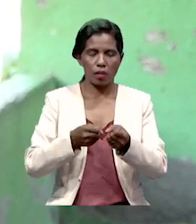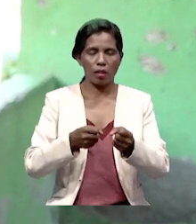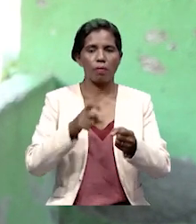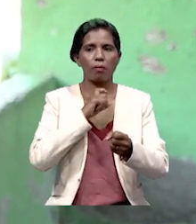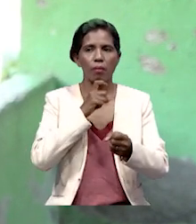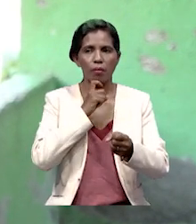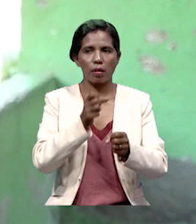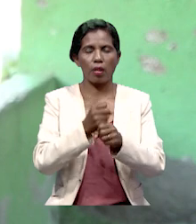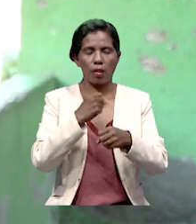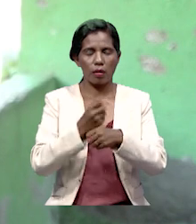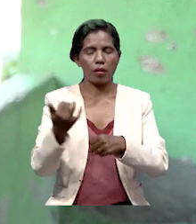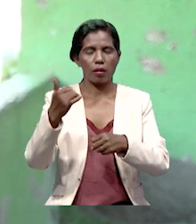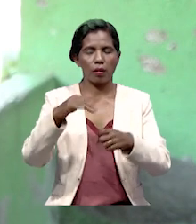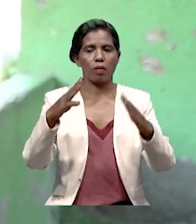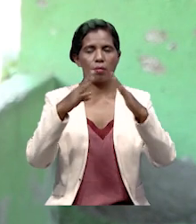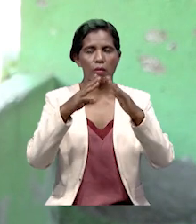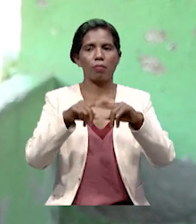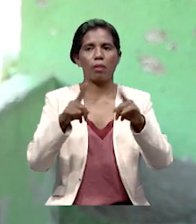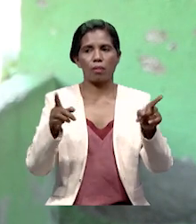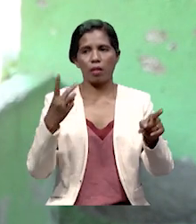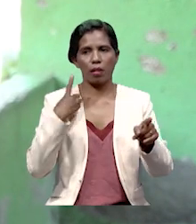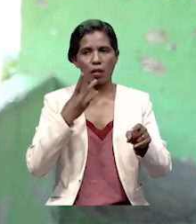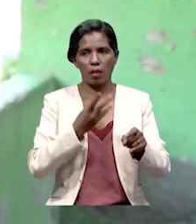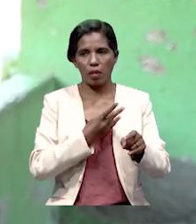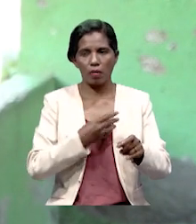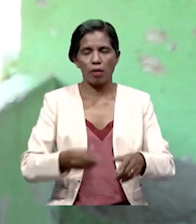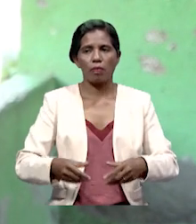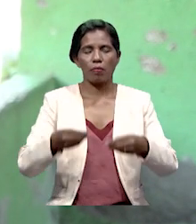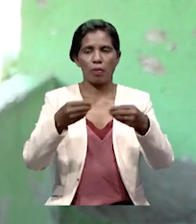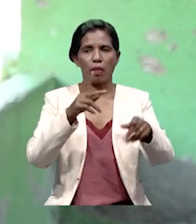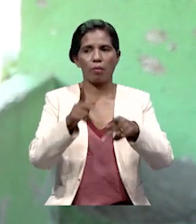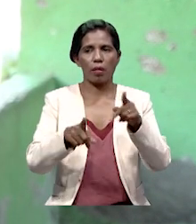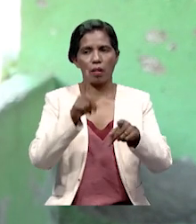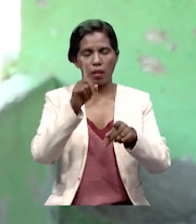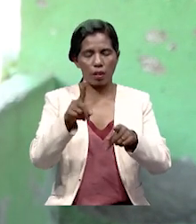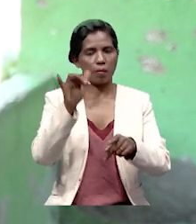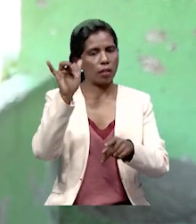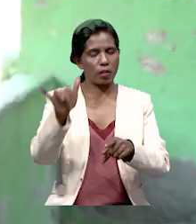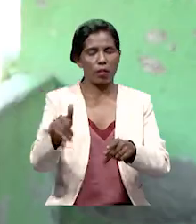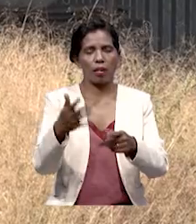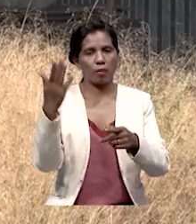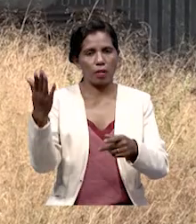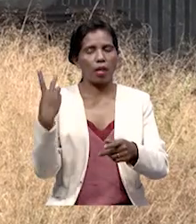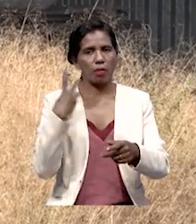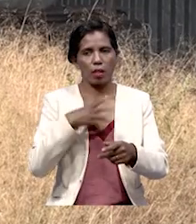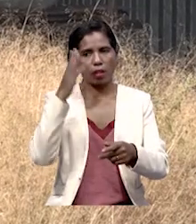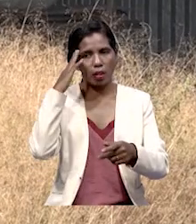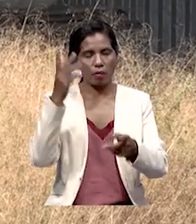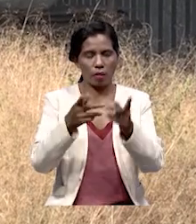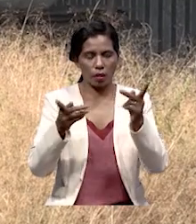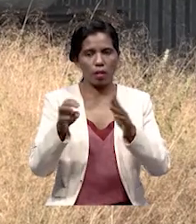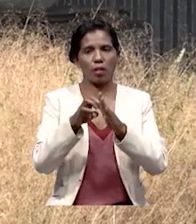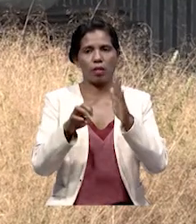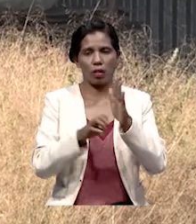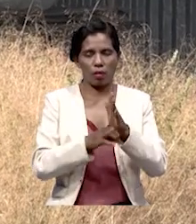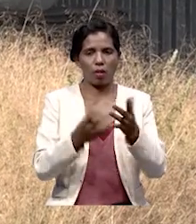kontris fali sirne uma. Mebe amila foper atau emaida bela bahela fali neba amateka raine raistarunian.